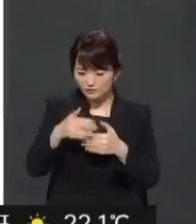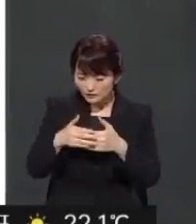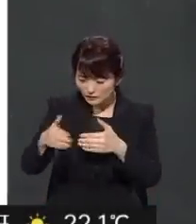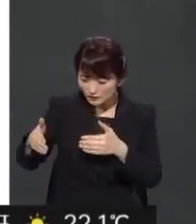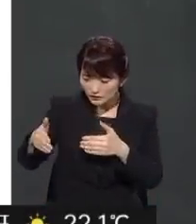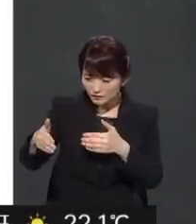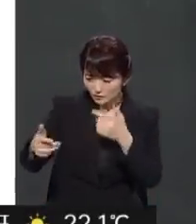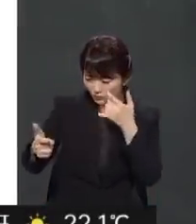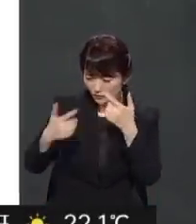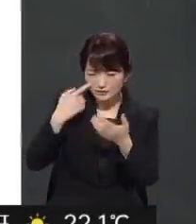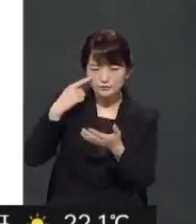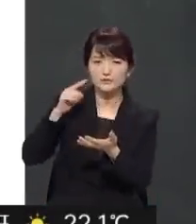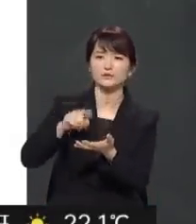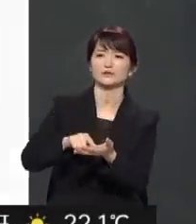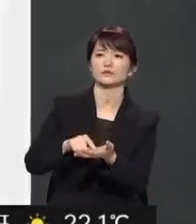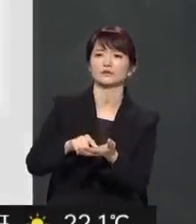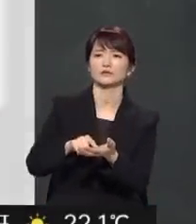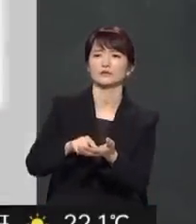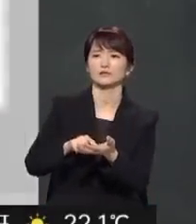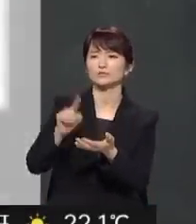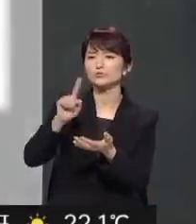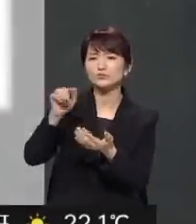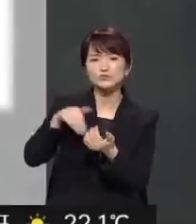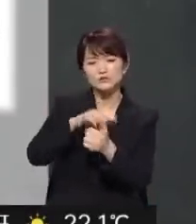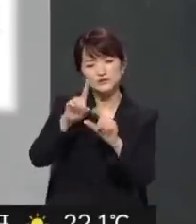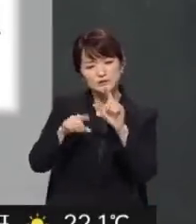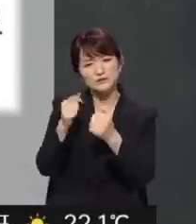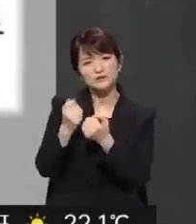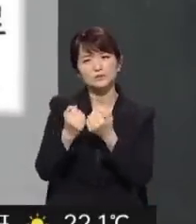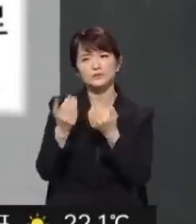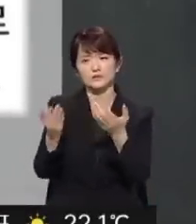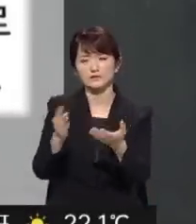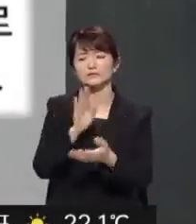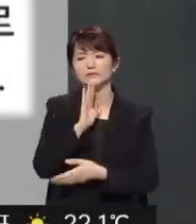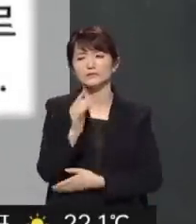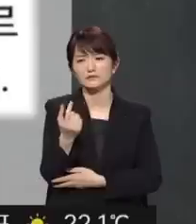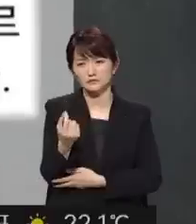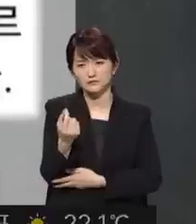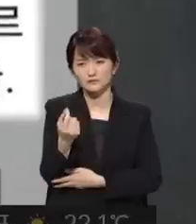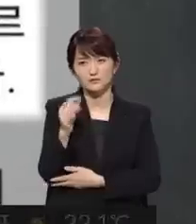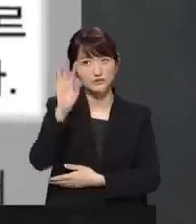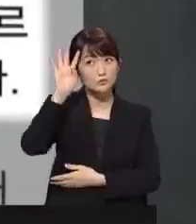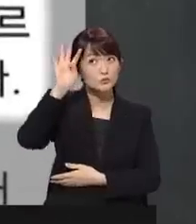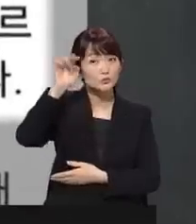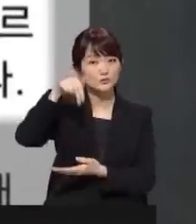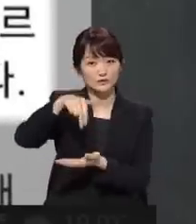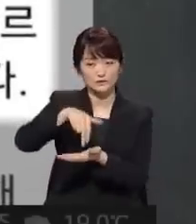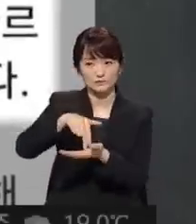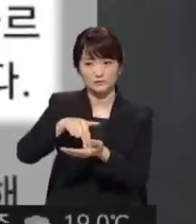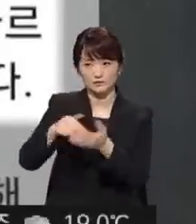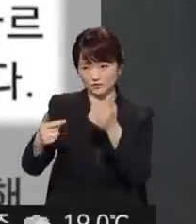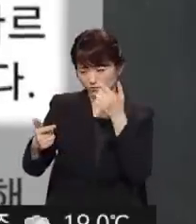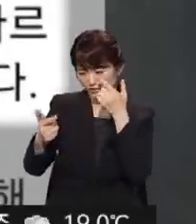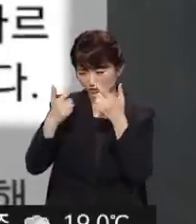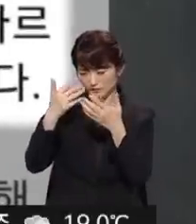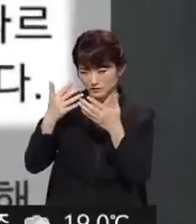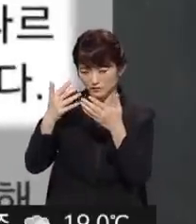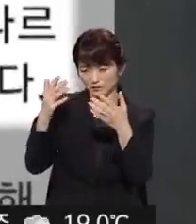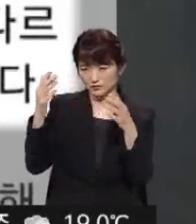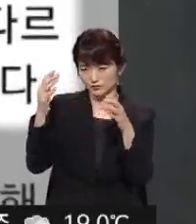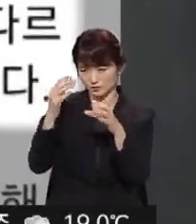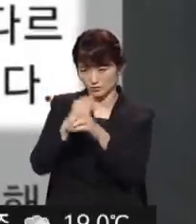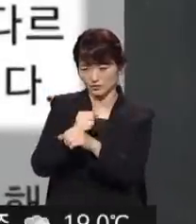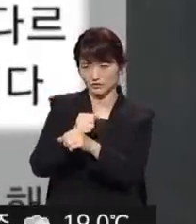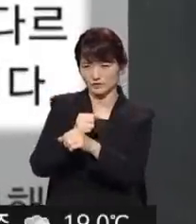내용이 명백히 밝혀질 거고 정확히 어떤 상황인지 해명해드리는 게 도리일 것 같아서 조만간 입장을 정확히 정리해서 올리겠다 이렇게